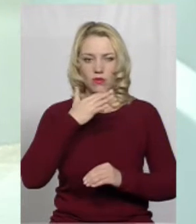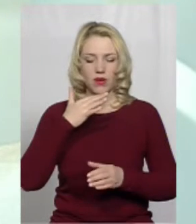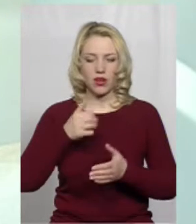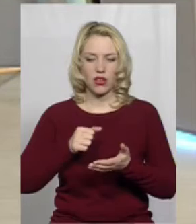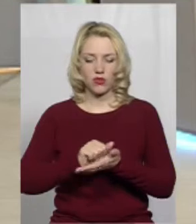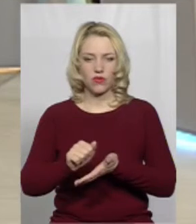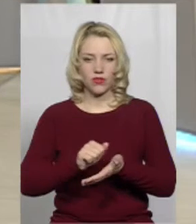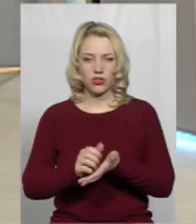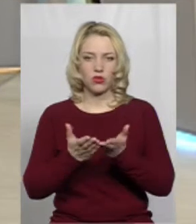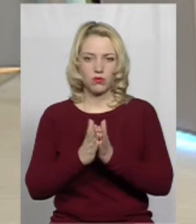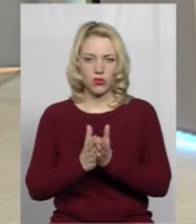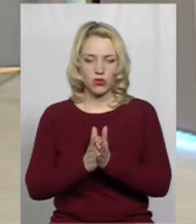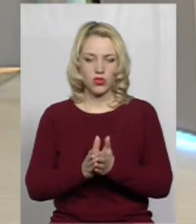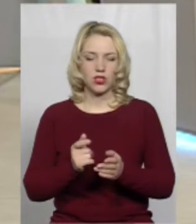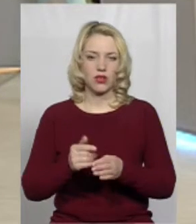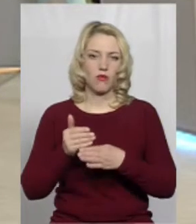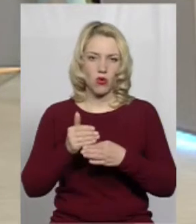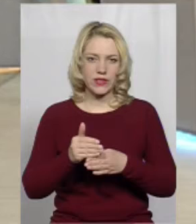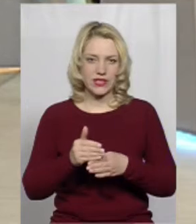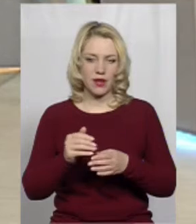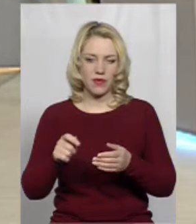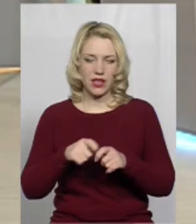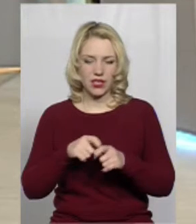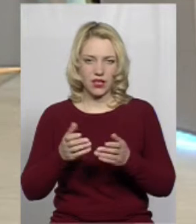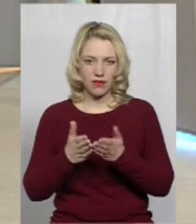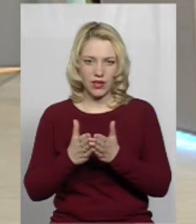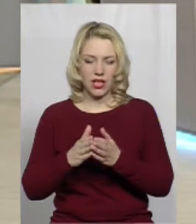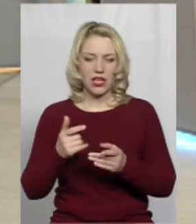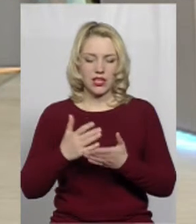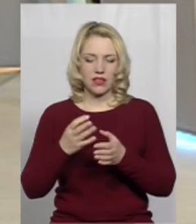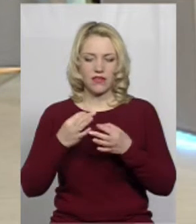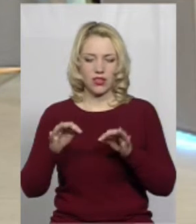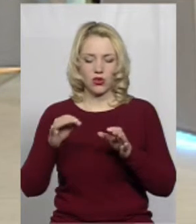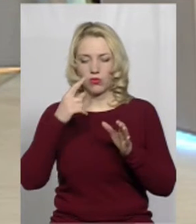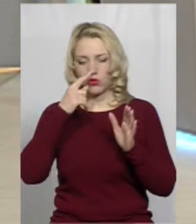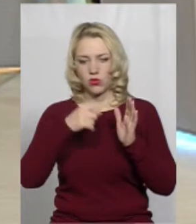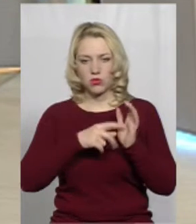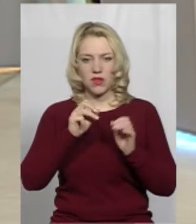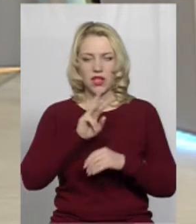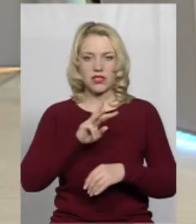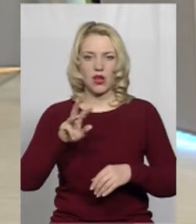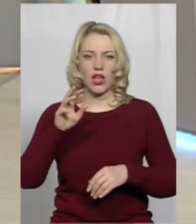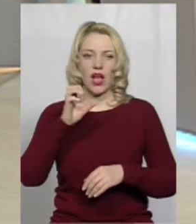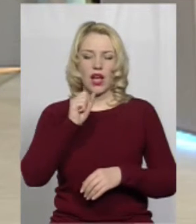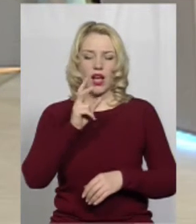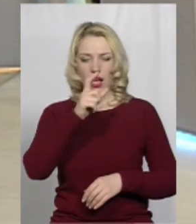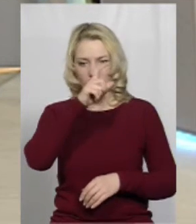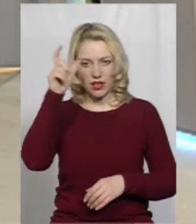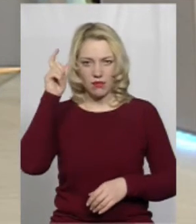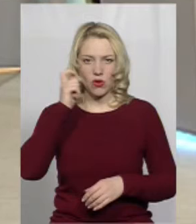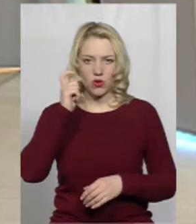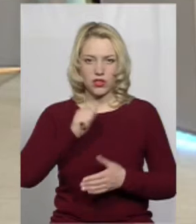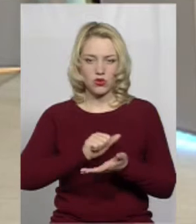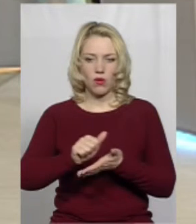видано підручників, посібників, вони є всі в вільному доступі і на сайті цієї Академії української преси.